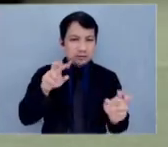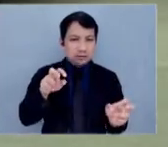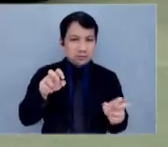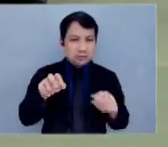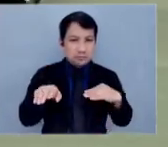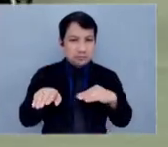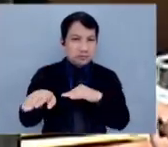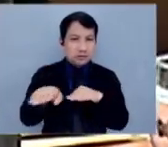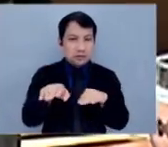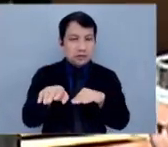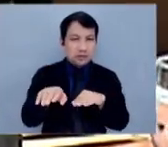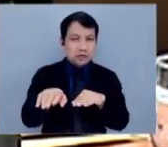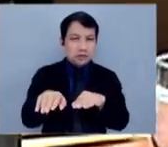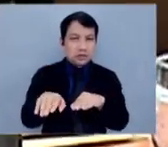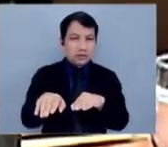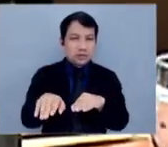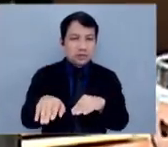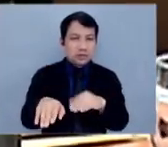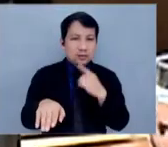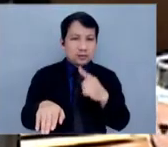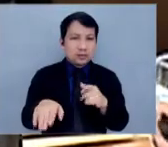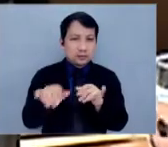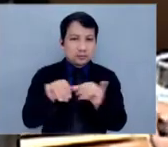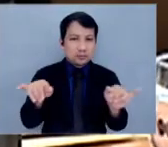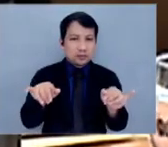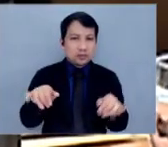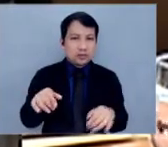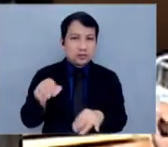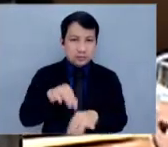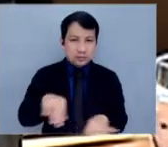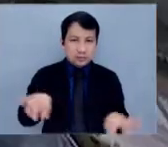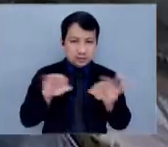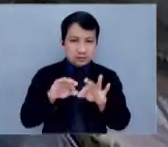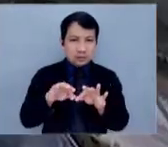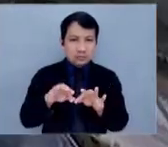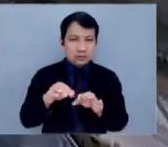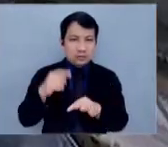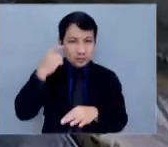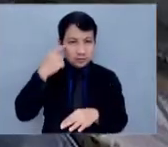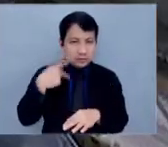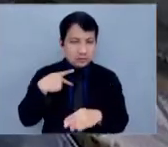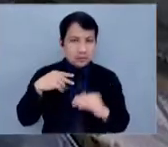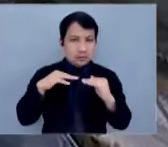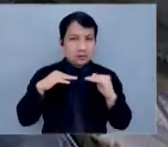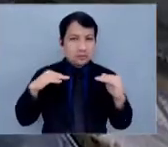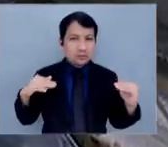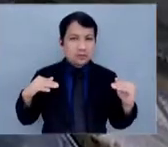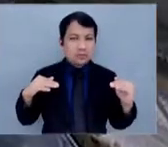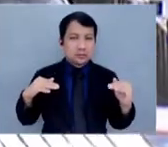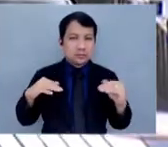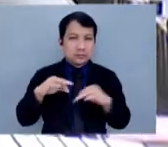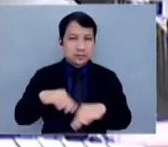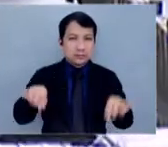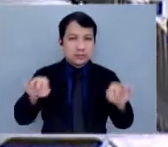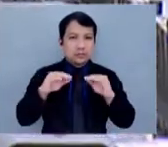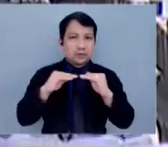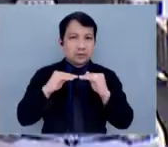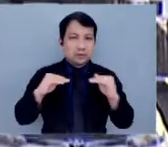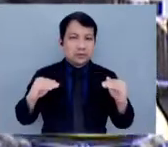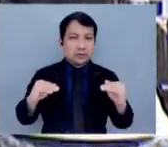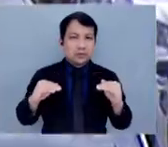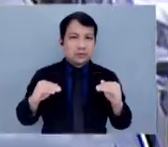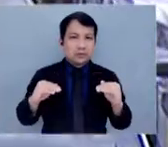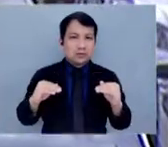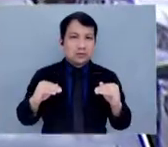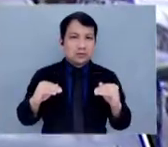mga escort. Ganito rin ang sentimiento ni Senator Grace po. Git niya, pantay-pantay dapat ang mga opisyal